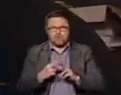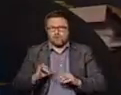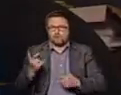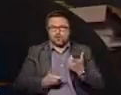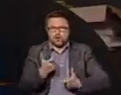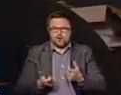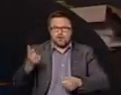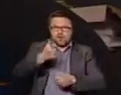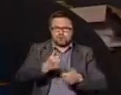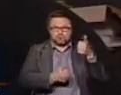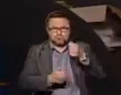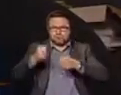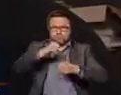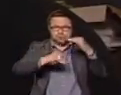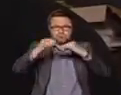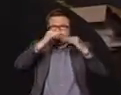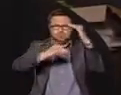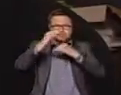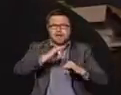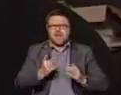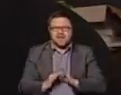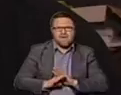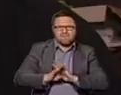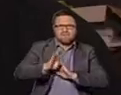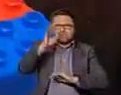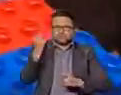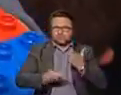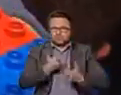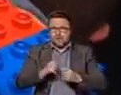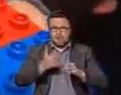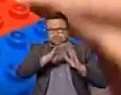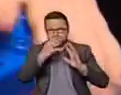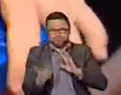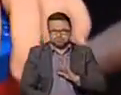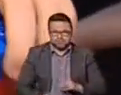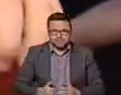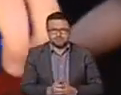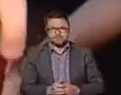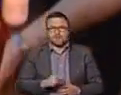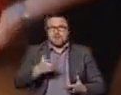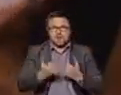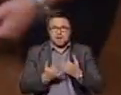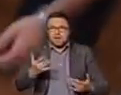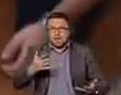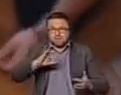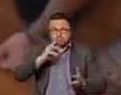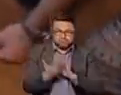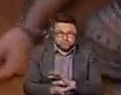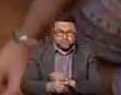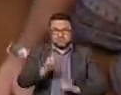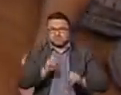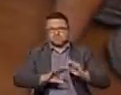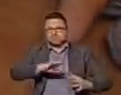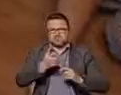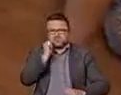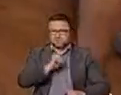stawia, kto położy dany element, jak wysoko zbudujemy, żeby to się nie rozwaliło. Ponoszenie porażek, bo co chwila te klocki